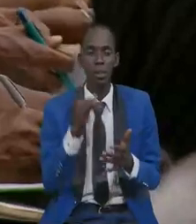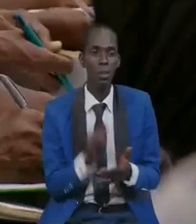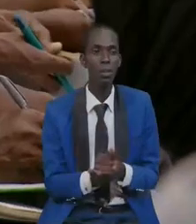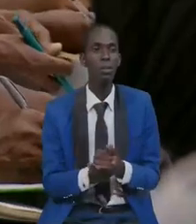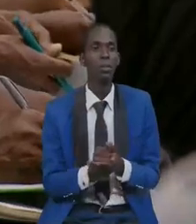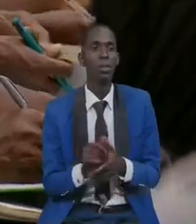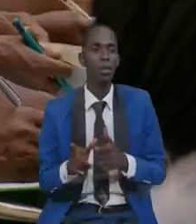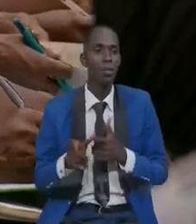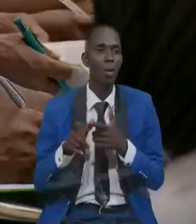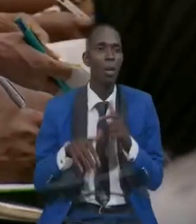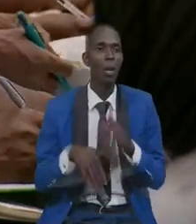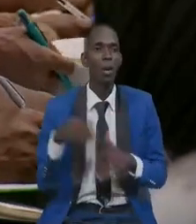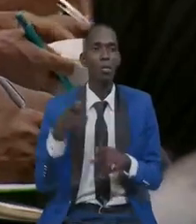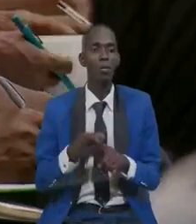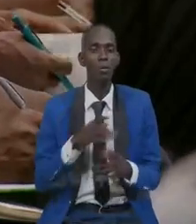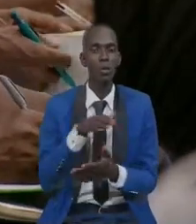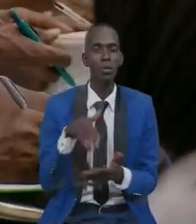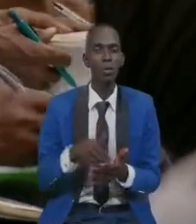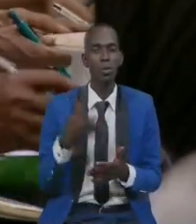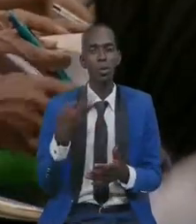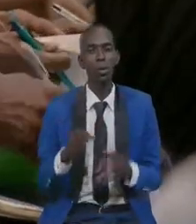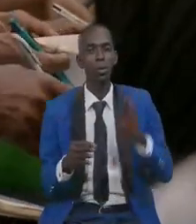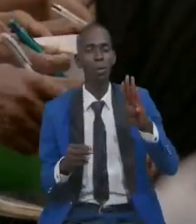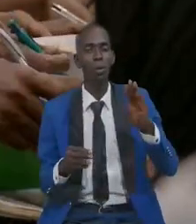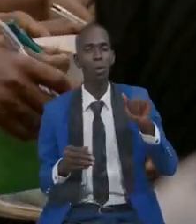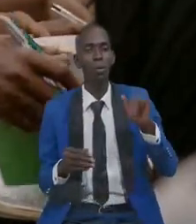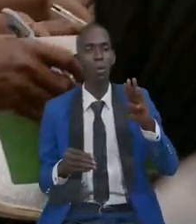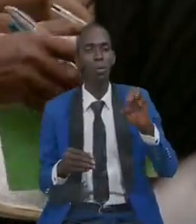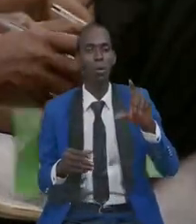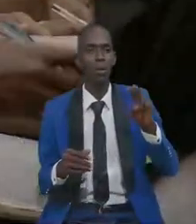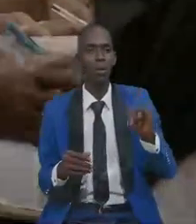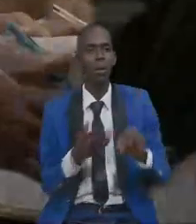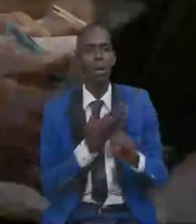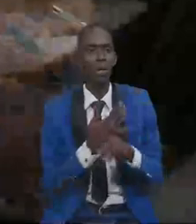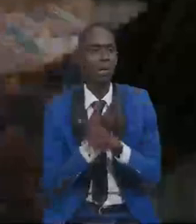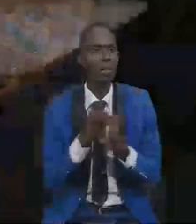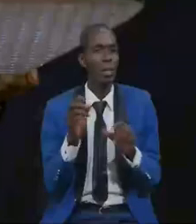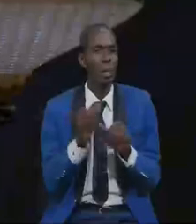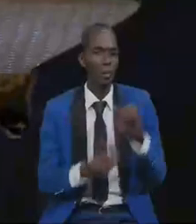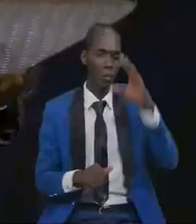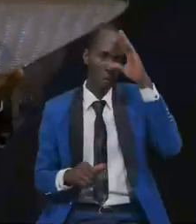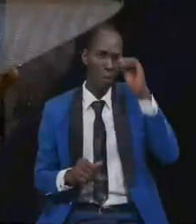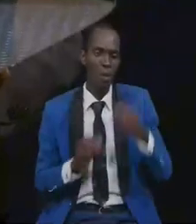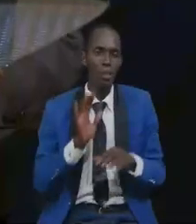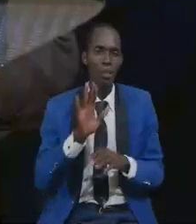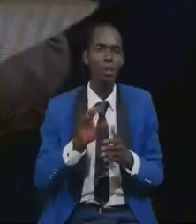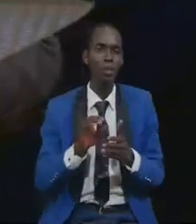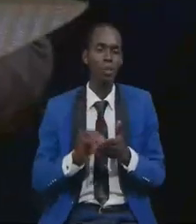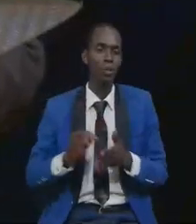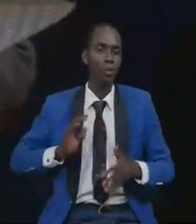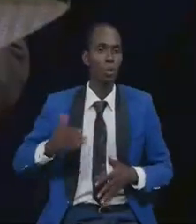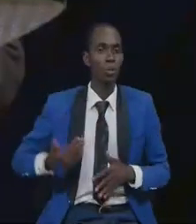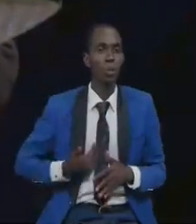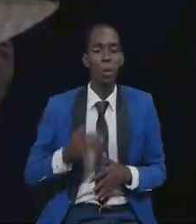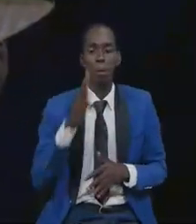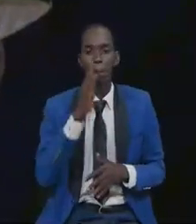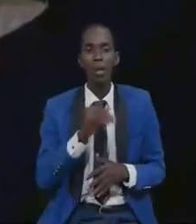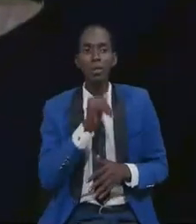de Babylone, et que chacun sauve sa vie, de peur que vous ne